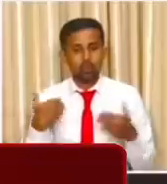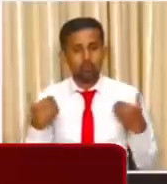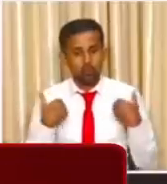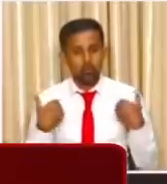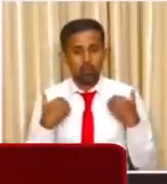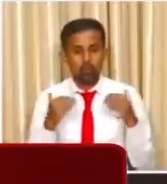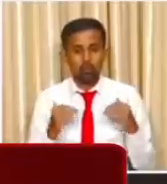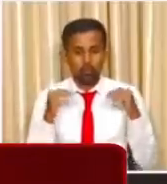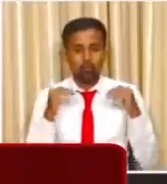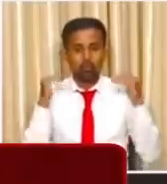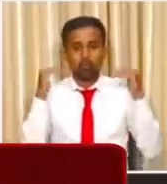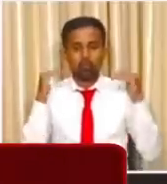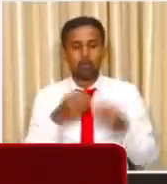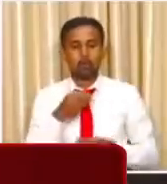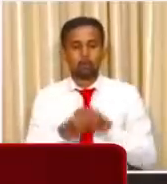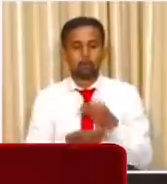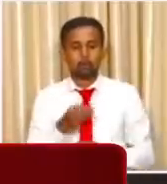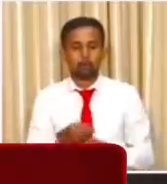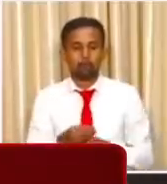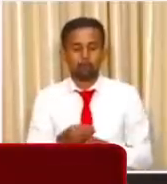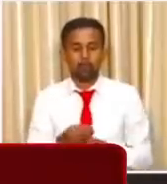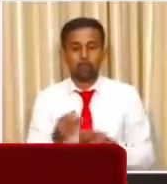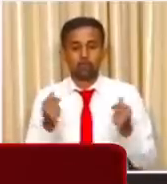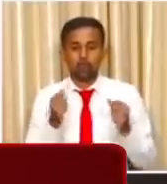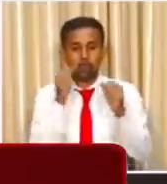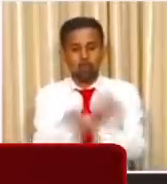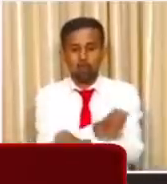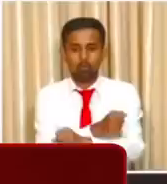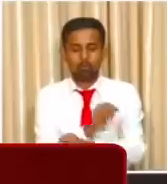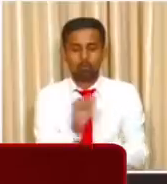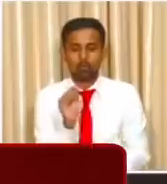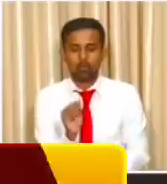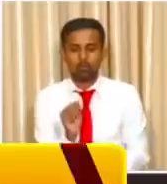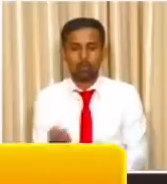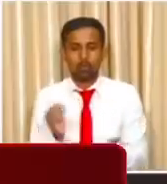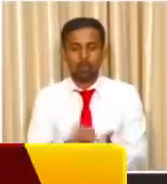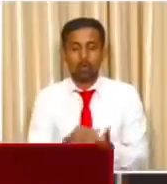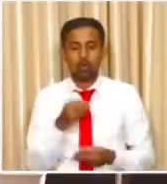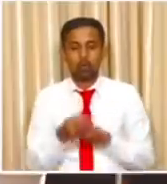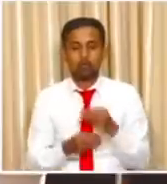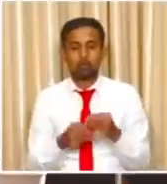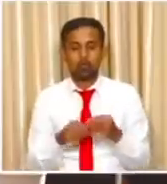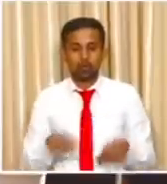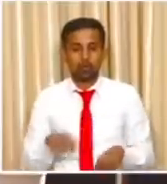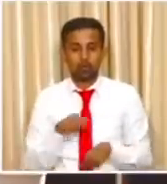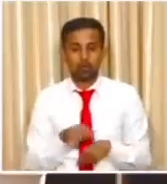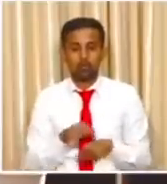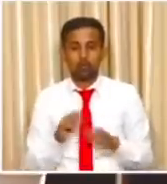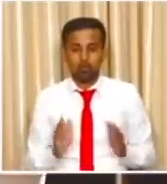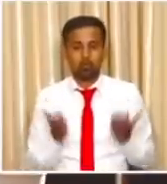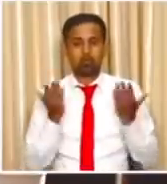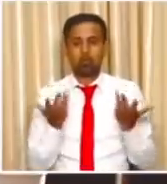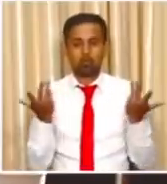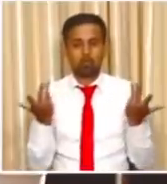දරලා ගොඩනගපු ව්‍යාපාර. ඒ ව්‍යාපාර බිඳ වැටුණොත් නැවත ඒ ව්‍යාපාරේ දැන් තියෙන තත්ත්වෙන් ආරම්භ කරන්න